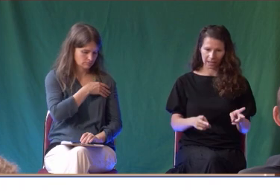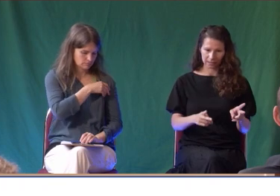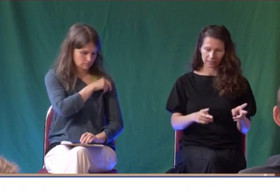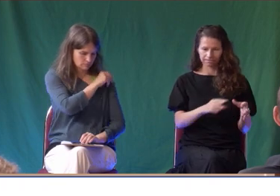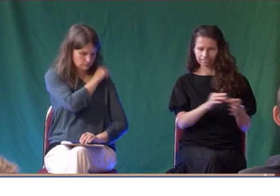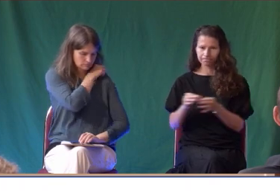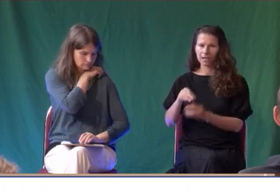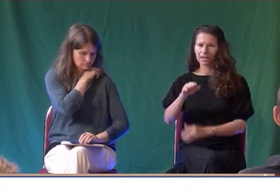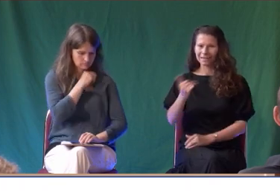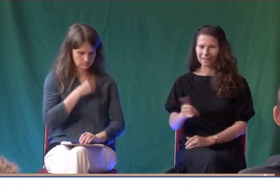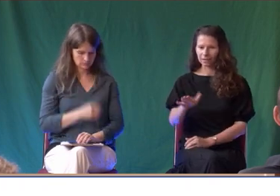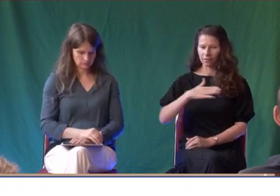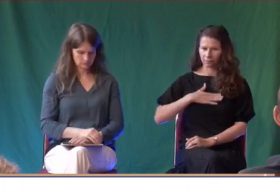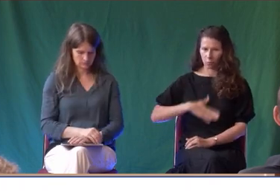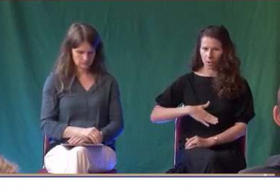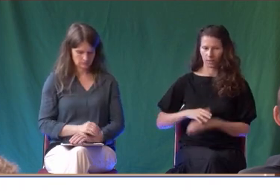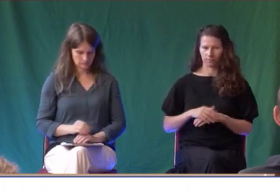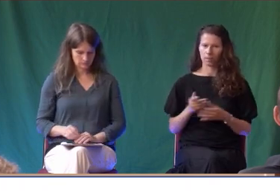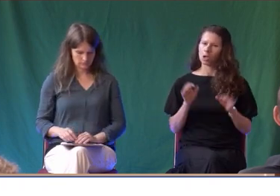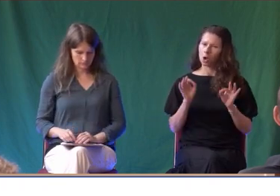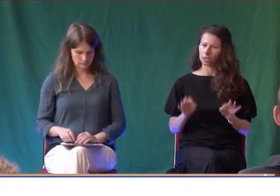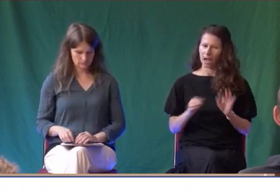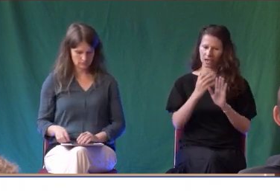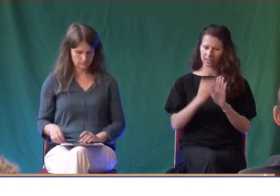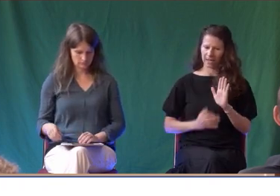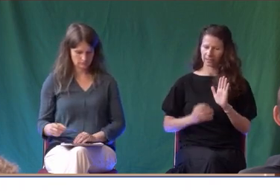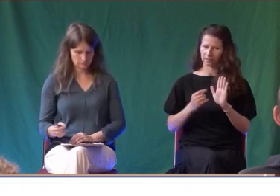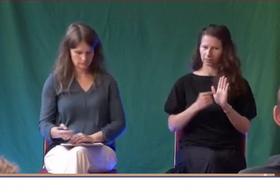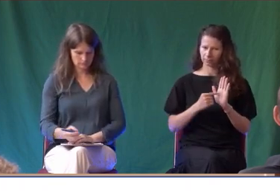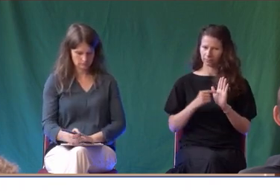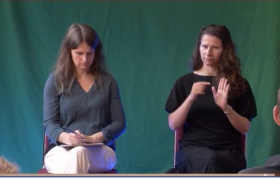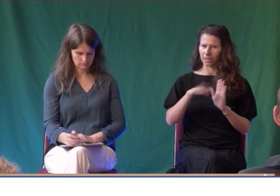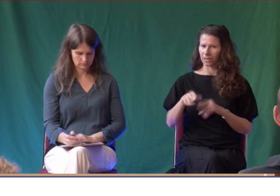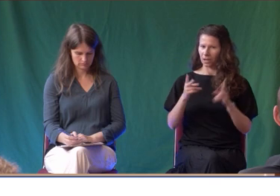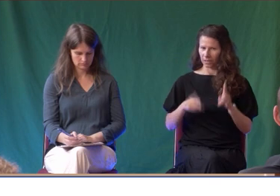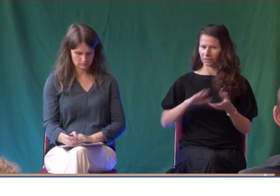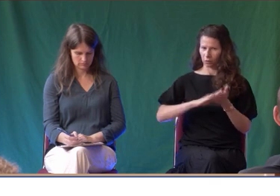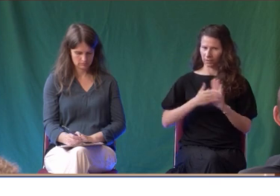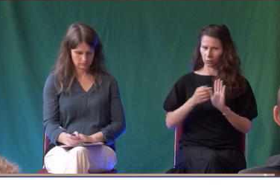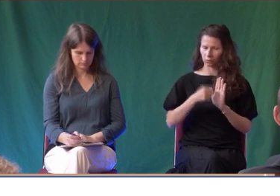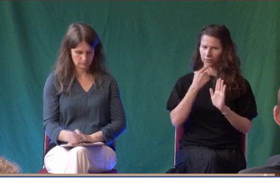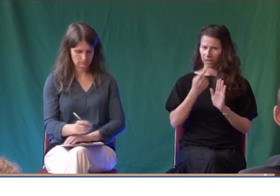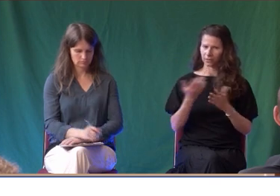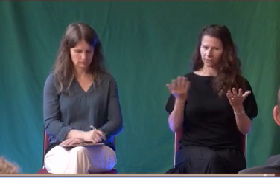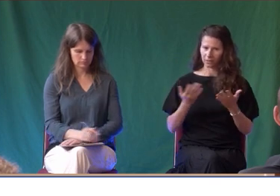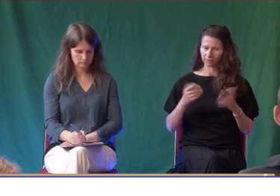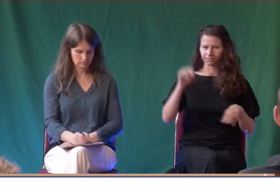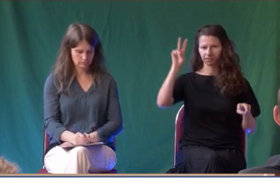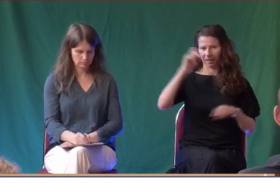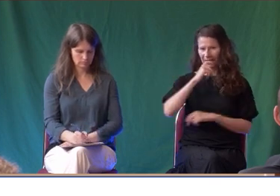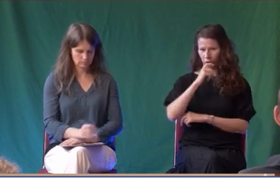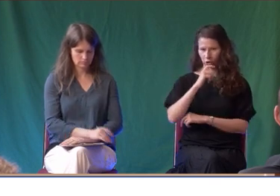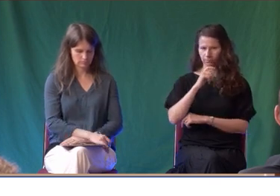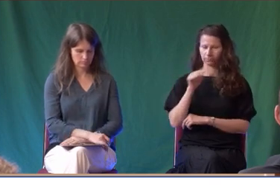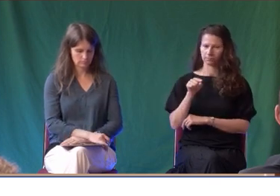im Übrigen in dem original text der Kinderrechtskonvention best interests of the child also was ist